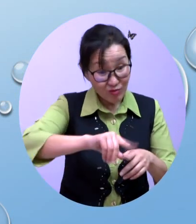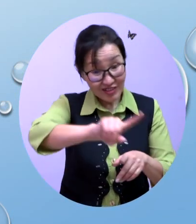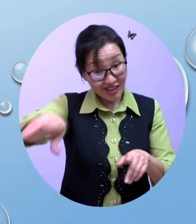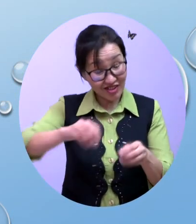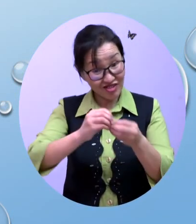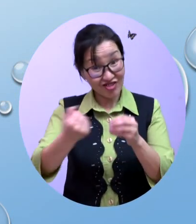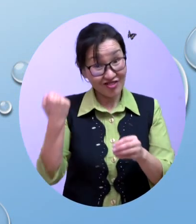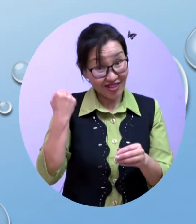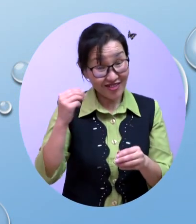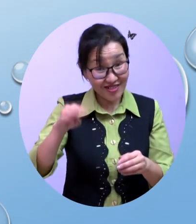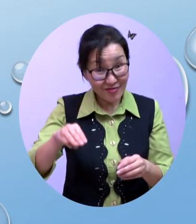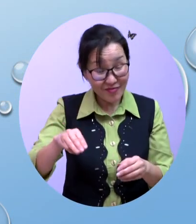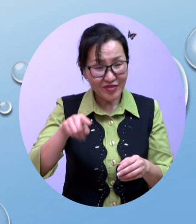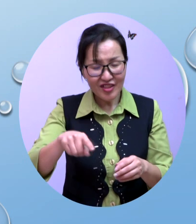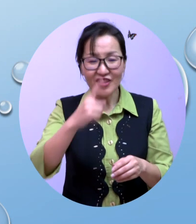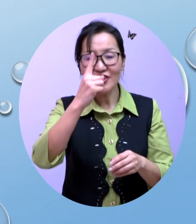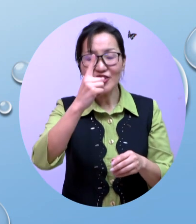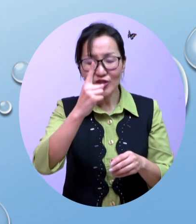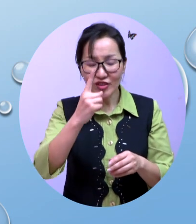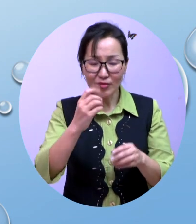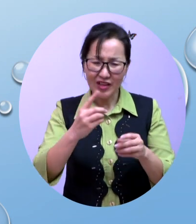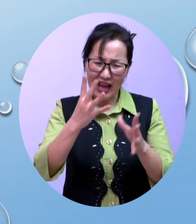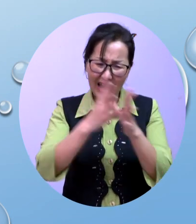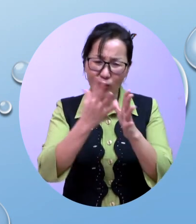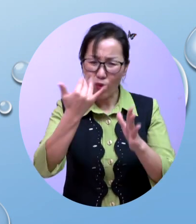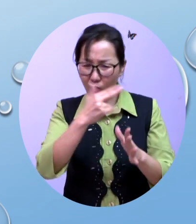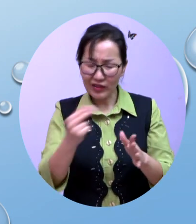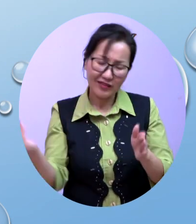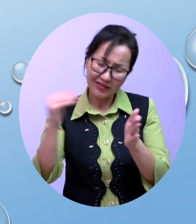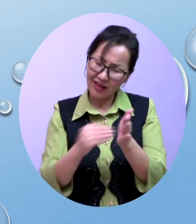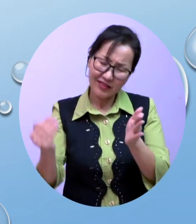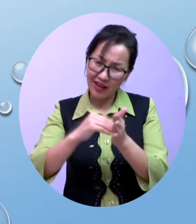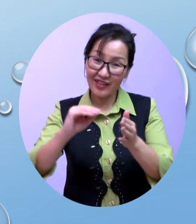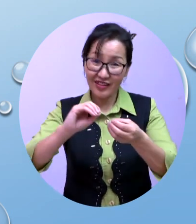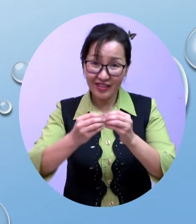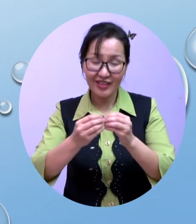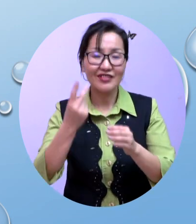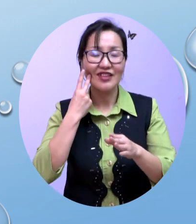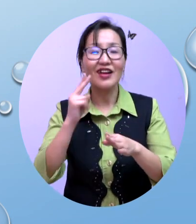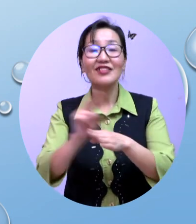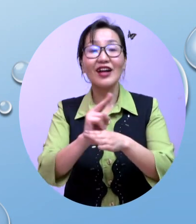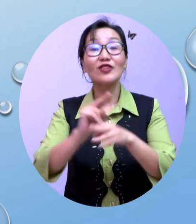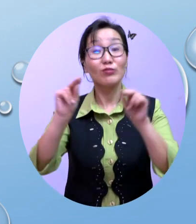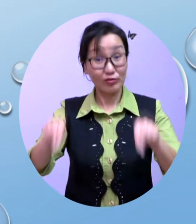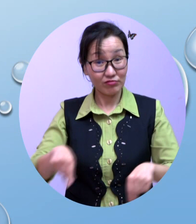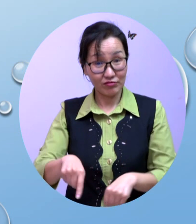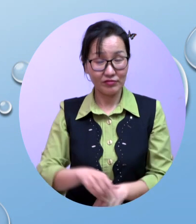бөгөөд нэг зүйлийг 10-аас дээш удаа хичээгээд давтан хийх юм бол дадал болдог юм